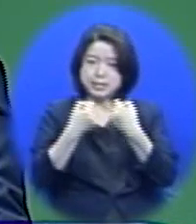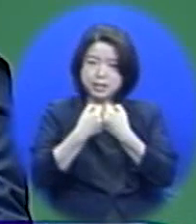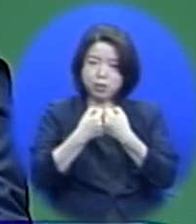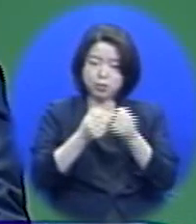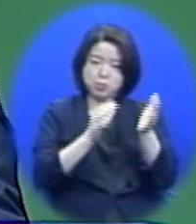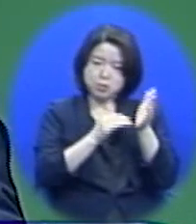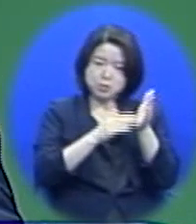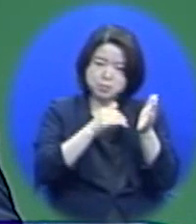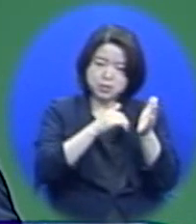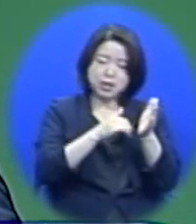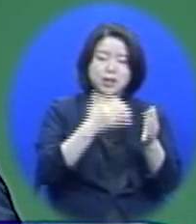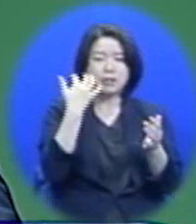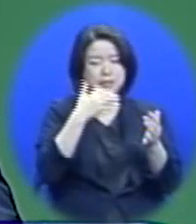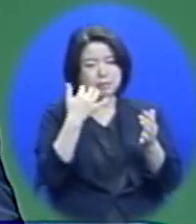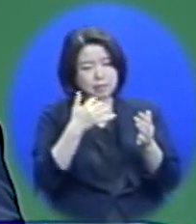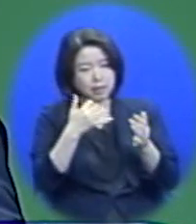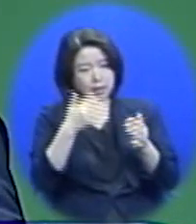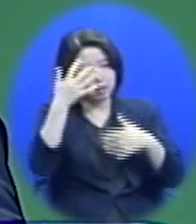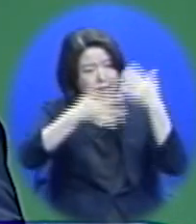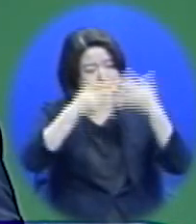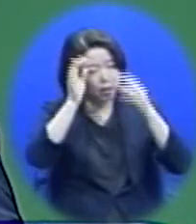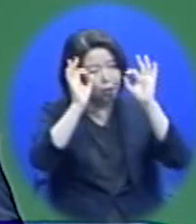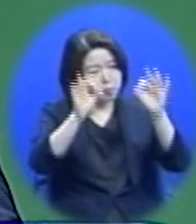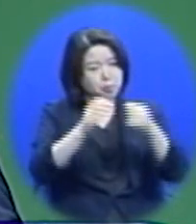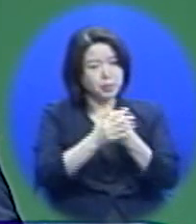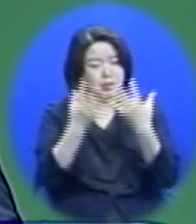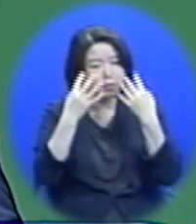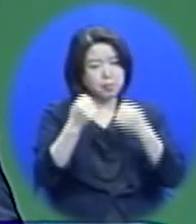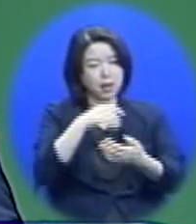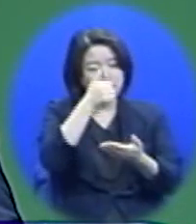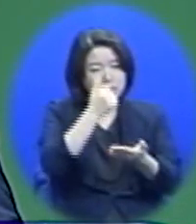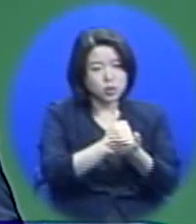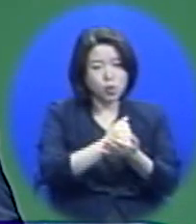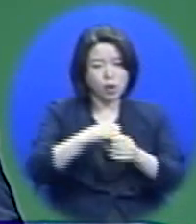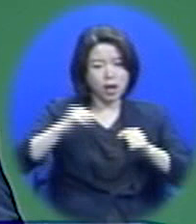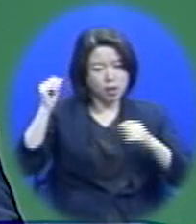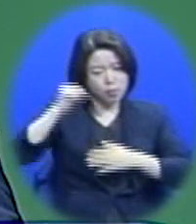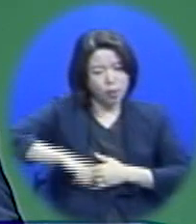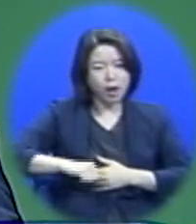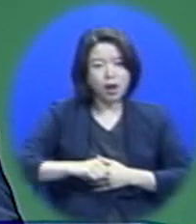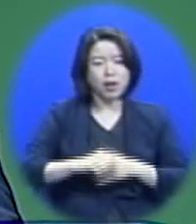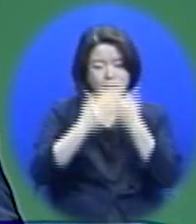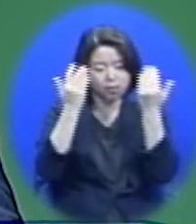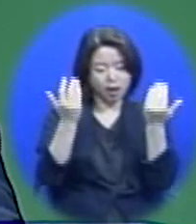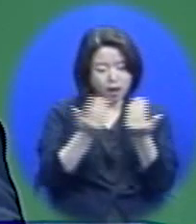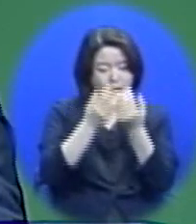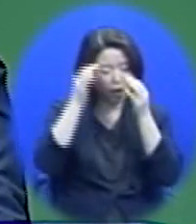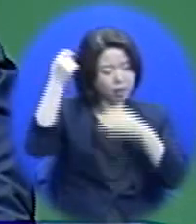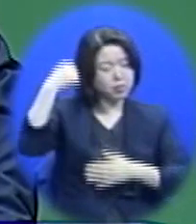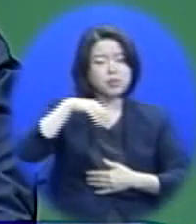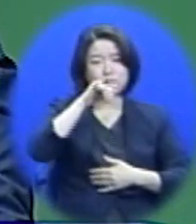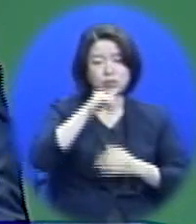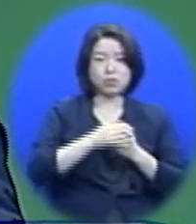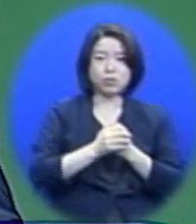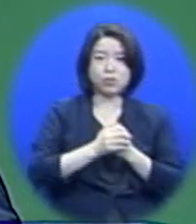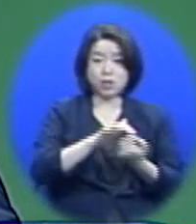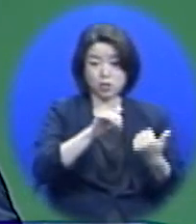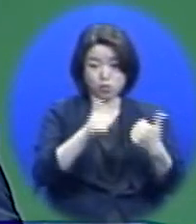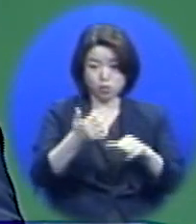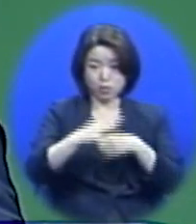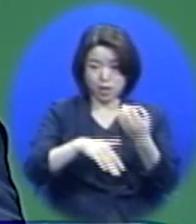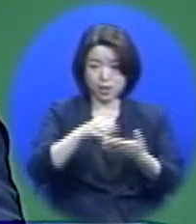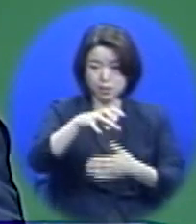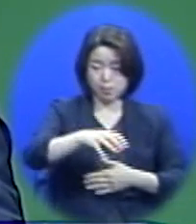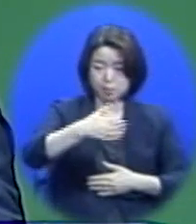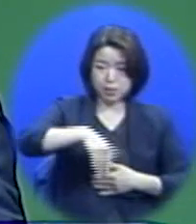음란 동영상 보면서 수없이 저질렀던 죄와 불순종이 다 보이는 것입니다. 죽어서 하나님 앞에 가서는